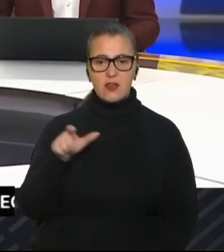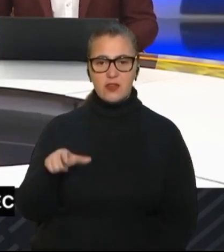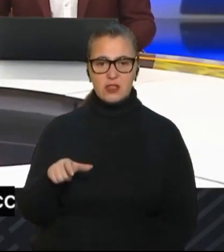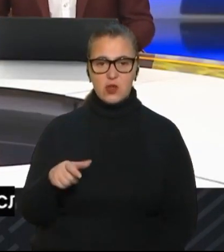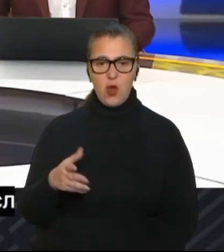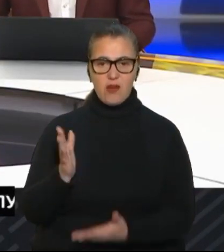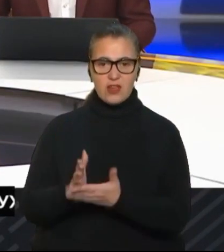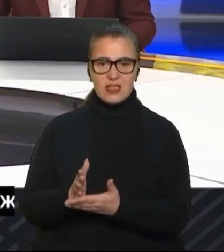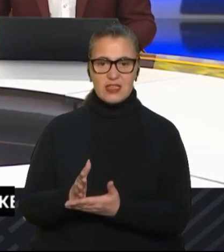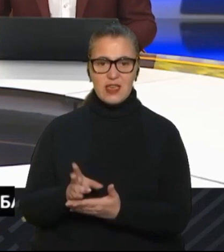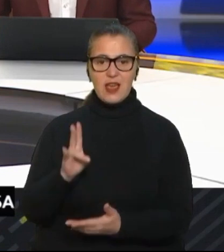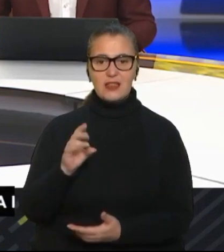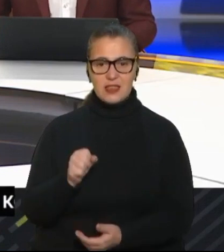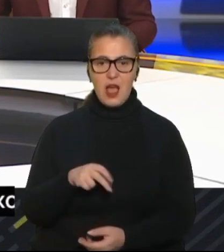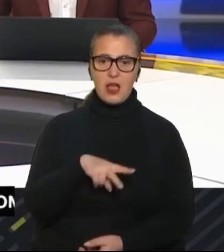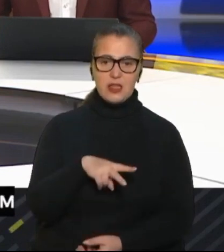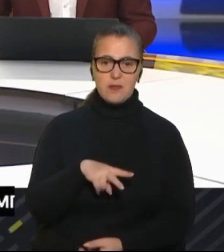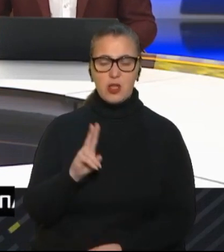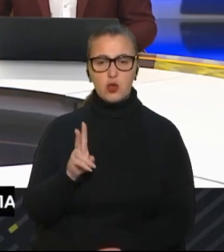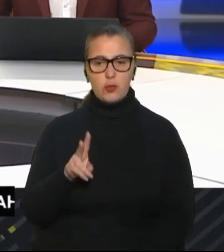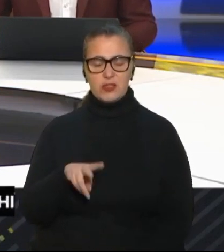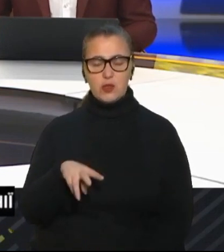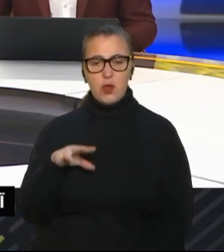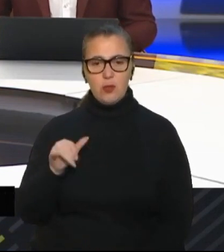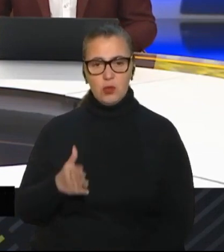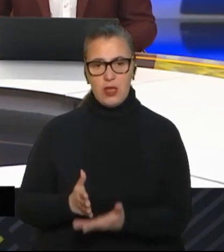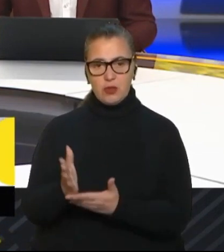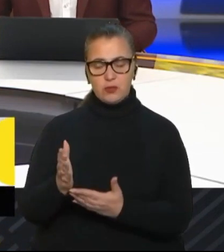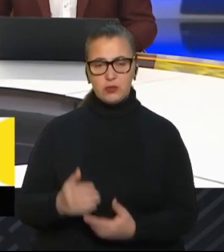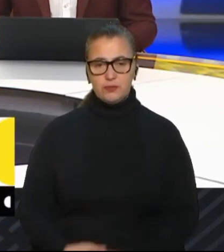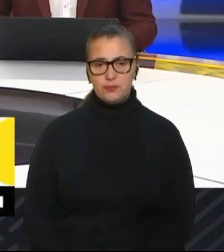зосереджено безпосередньо на Лимано-Куп'янському напрямку?